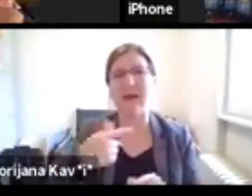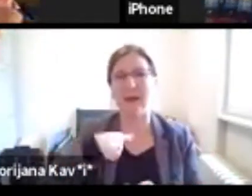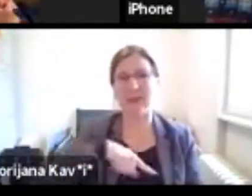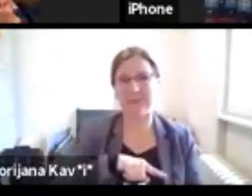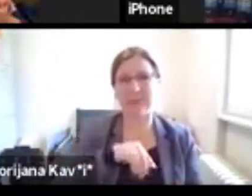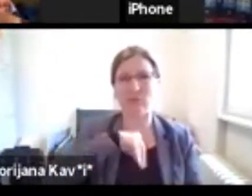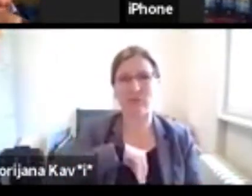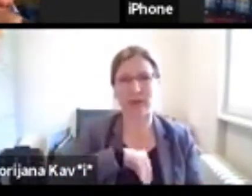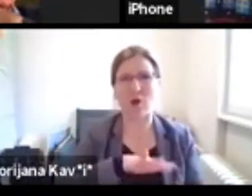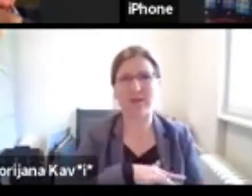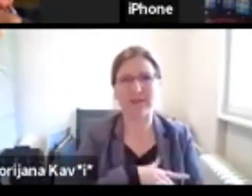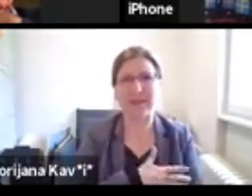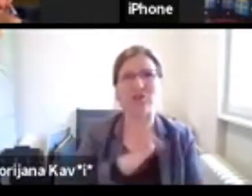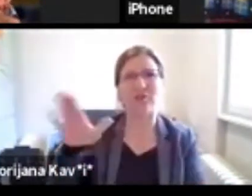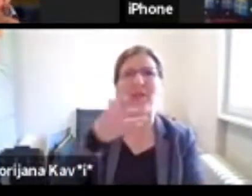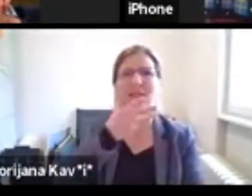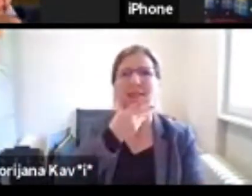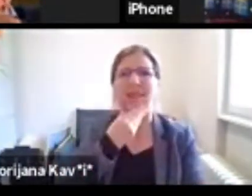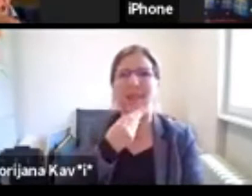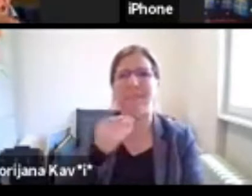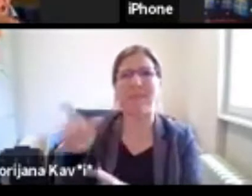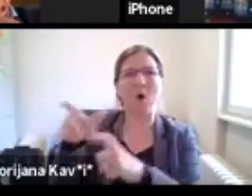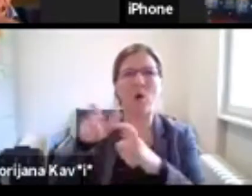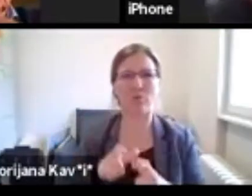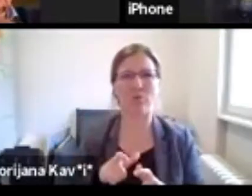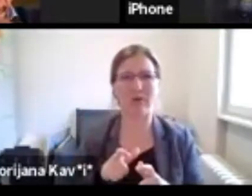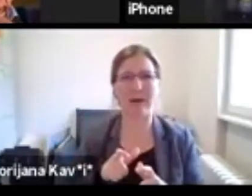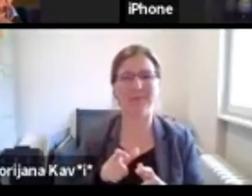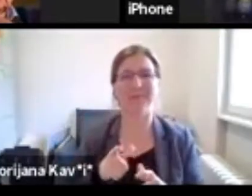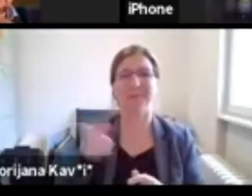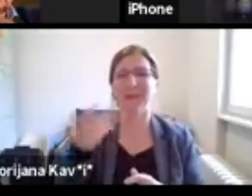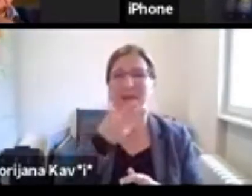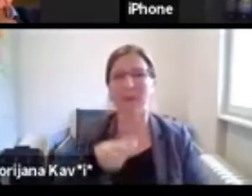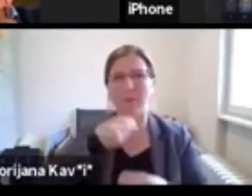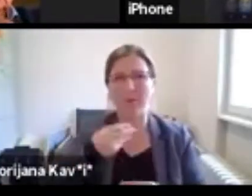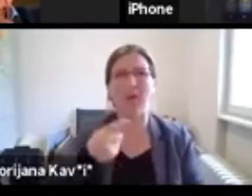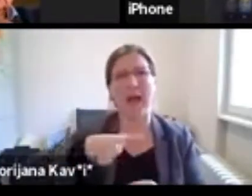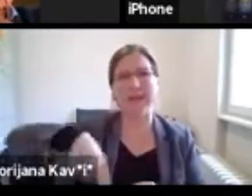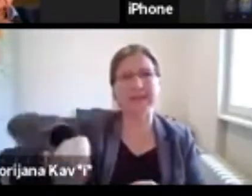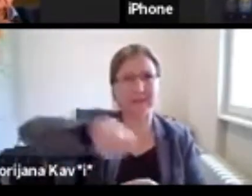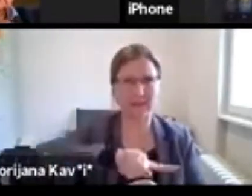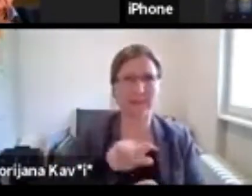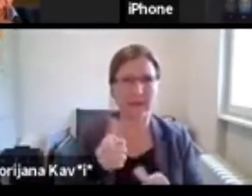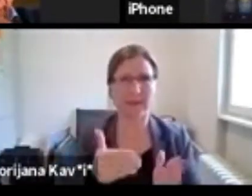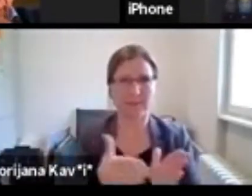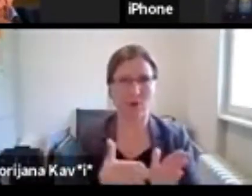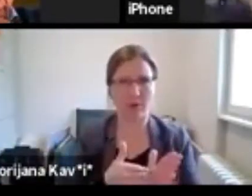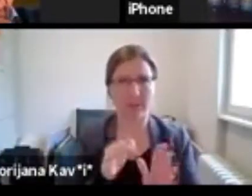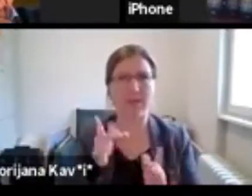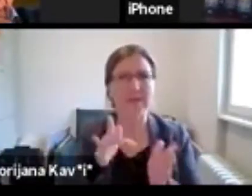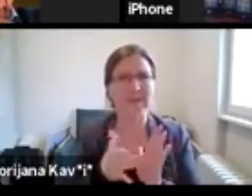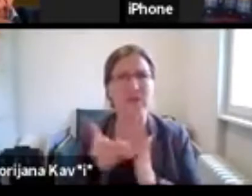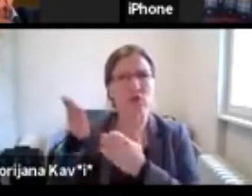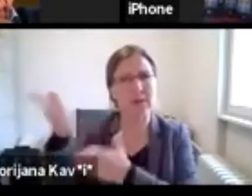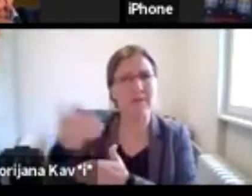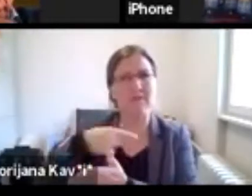poruka upućenu apsolutno svima, koja nam je više nego neophodna, jer